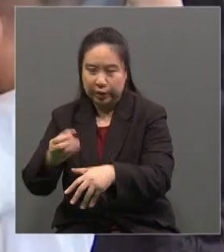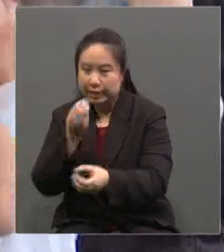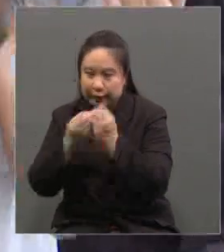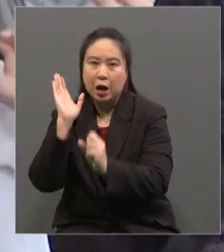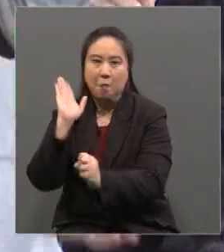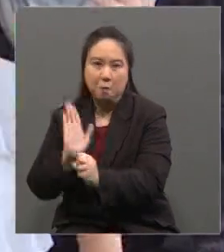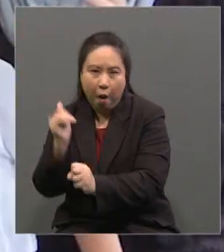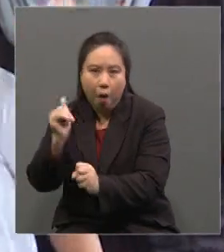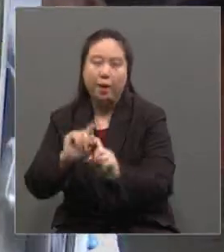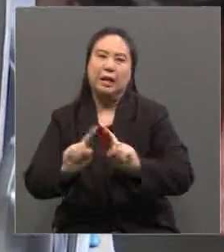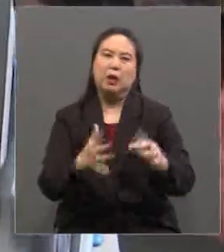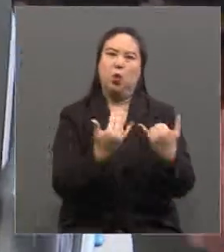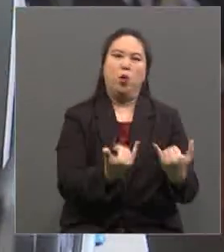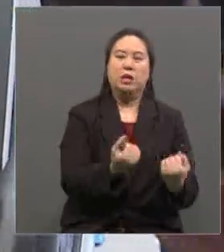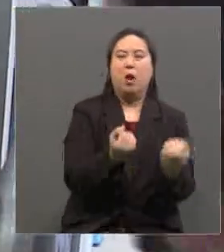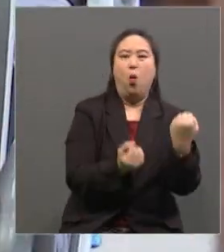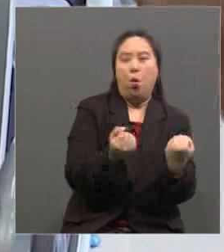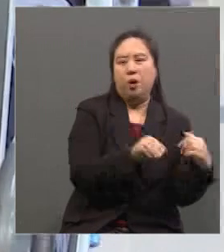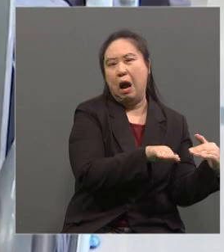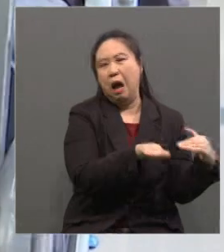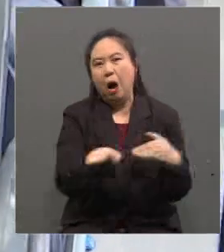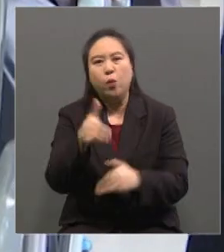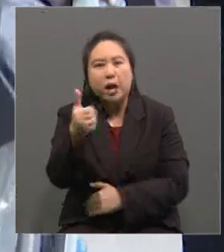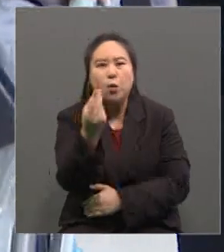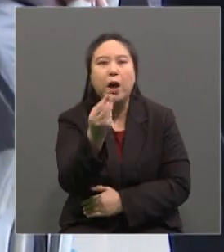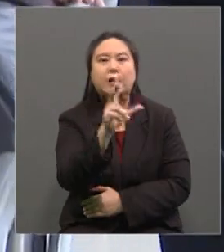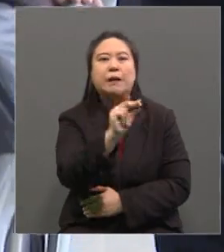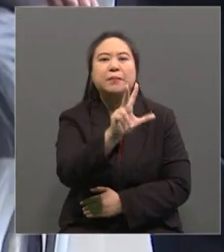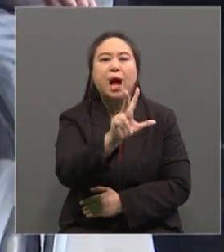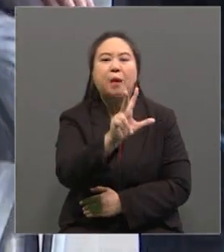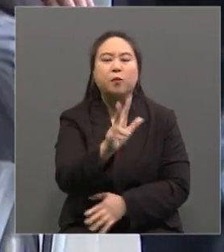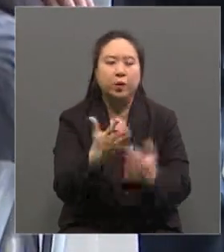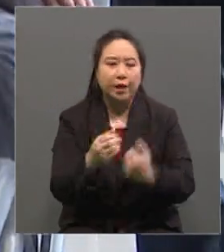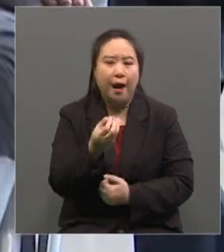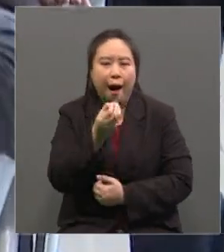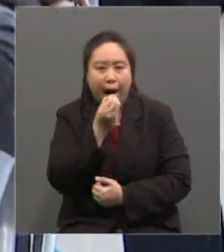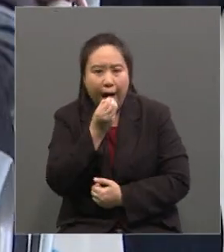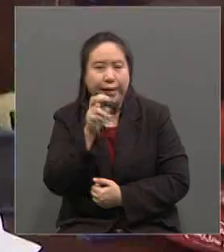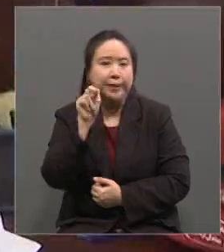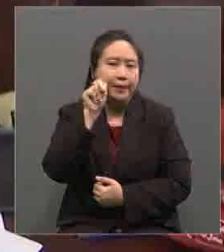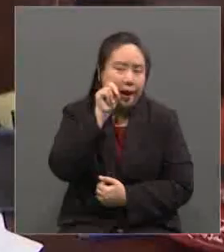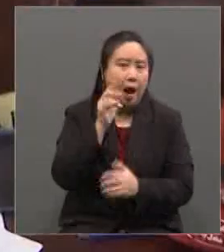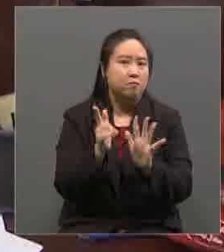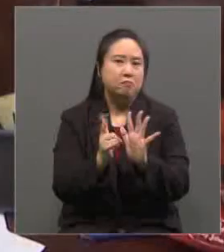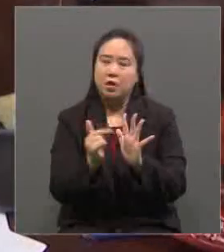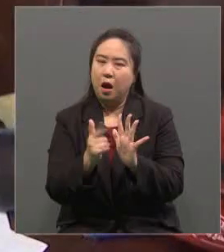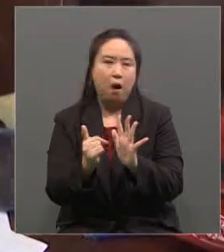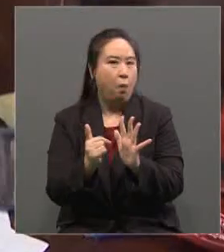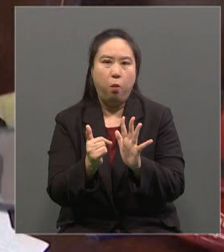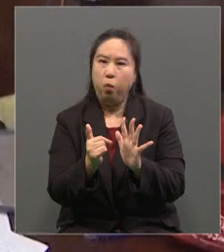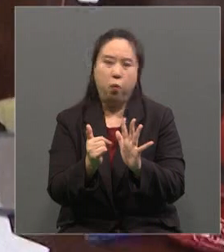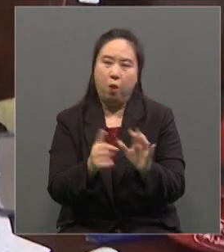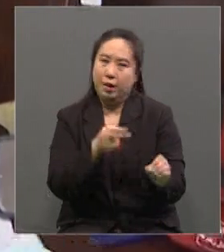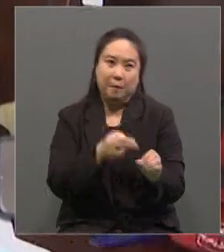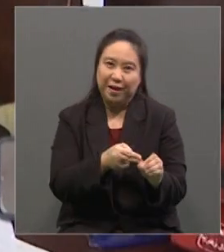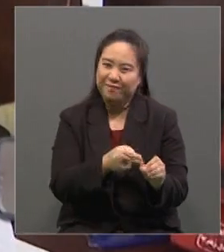ยังได้แค่ 33คันอยู่เลยนะครับเพราะฉะนั้นแล้วเรื่องของอาหารเรื่องของน้ำดื่มเรื่องของยารักษาโรคไม่ต้องพูดถึงพลังงาน